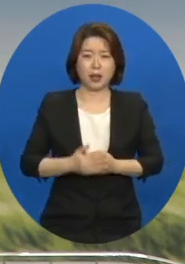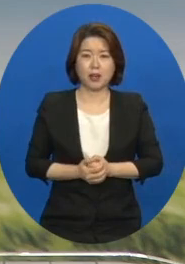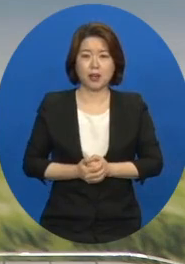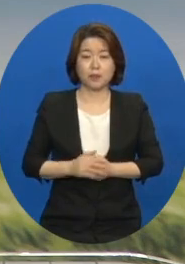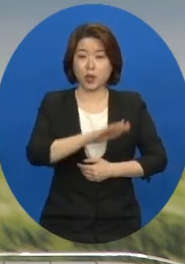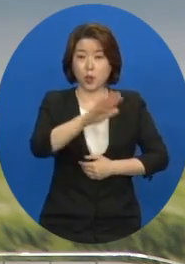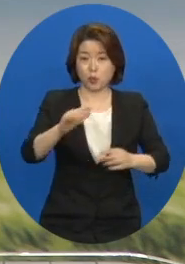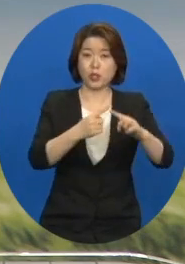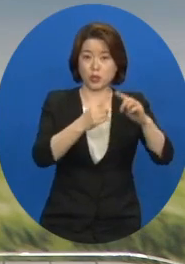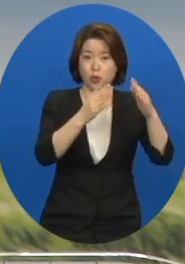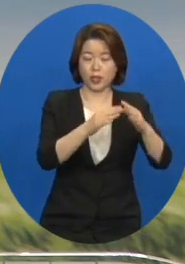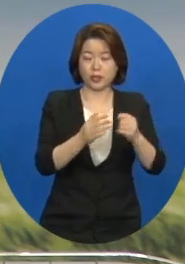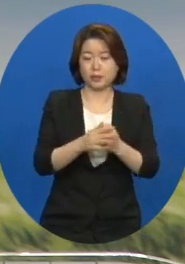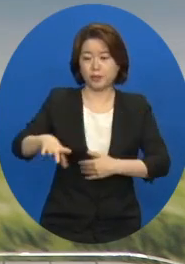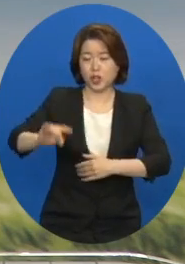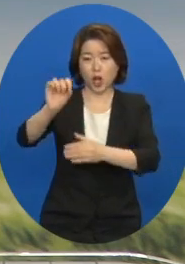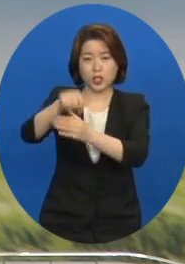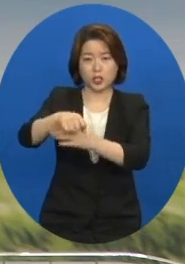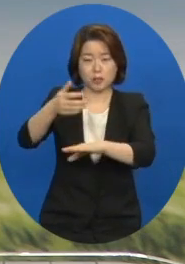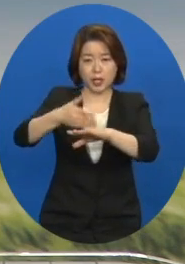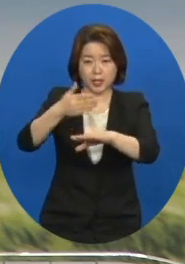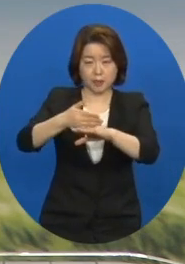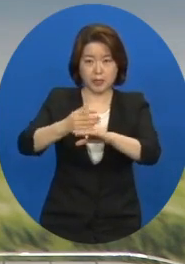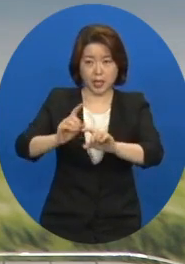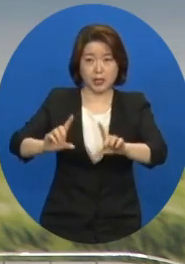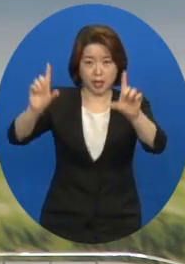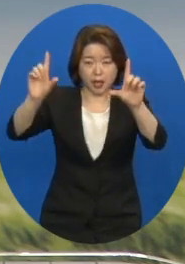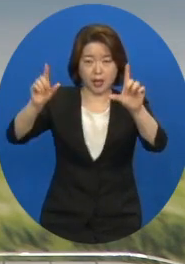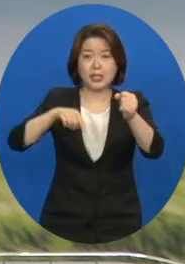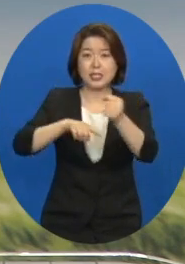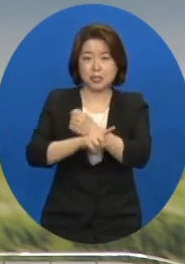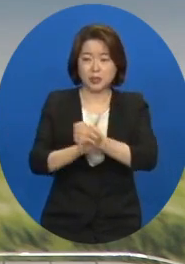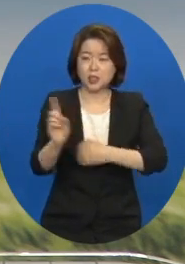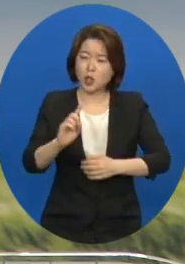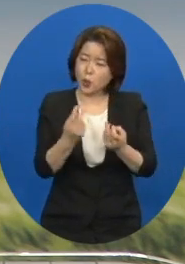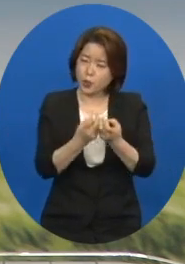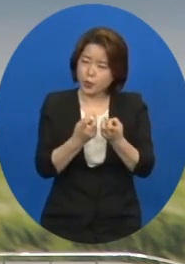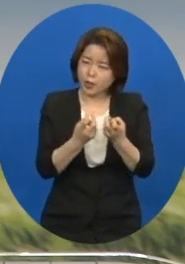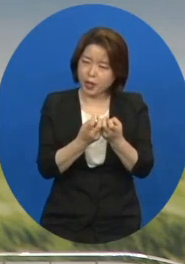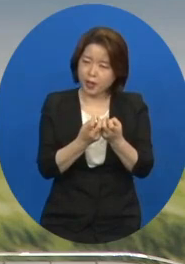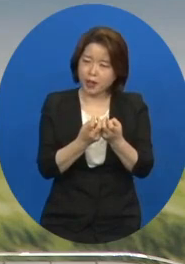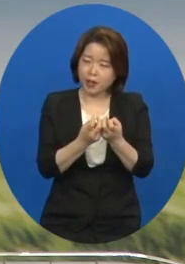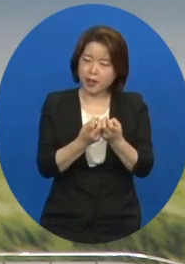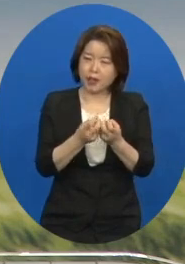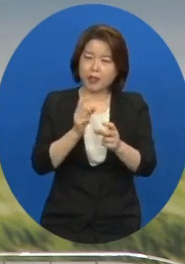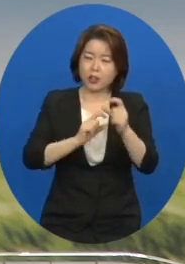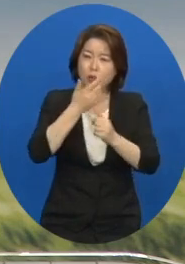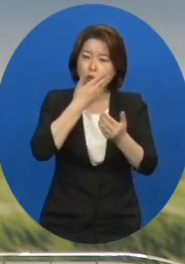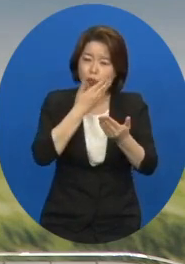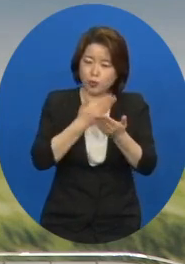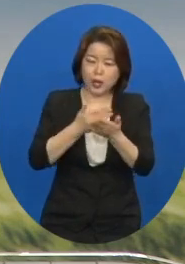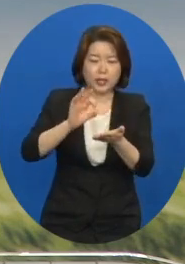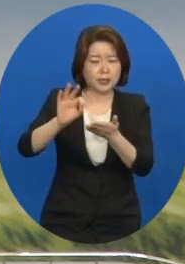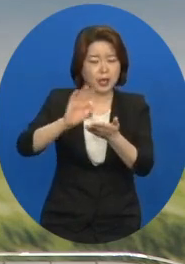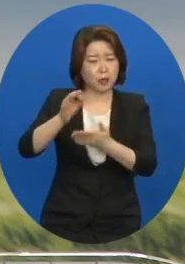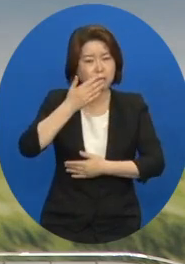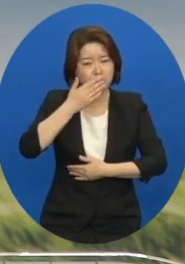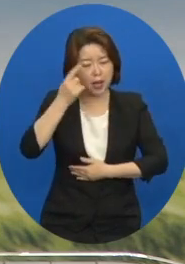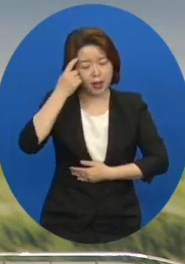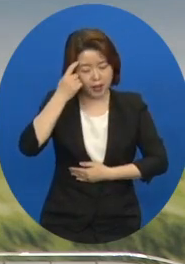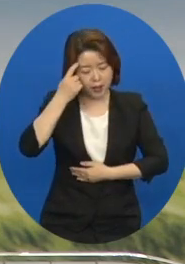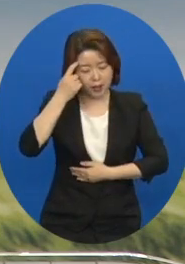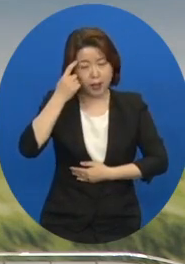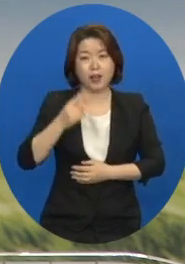교회에서는 이렇게 첫 열매 감사하는 이 날의 의미를 어떻게 하면 더 귀하게 사용할 수 있을까?